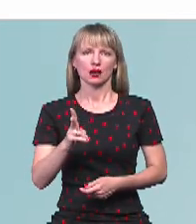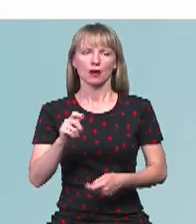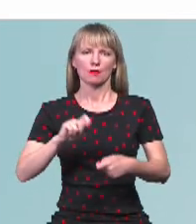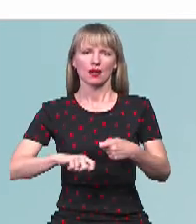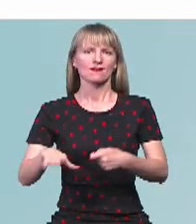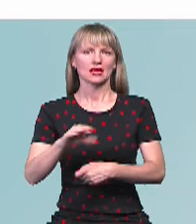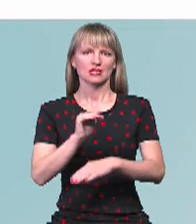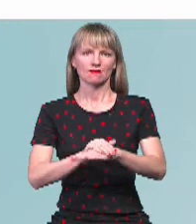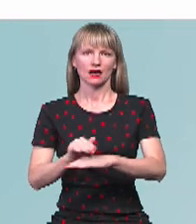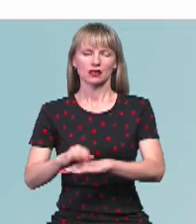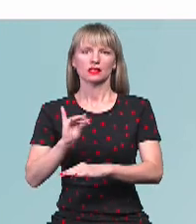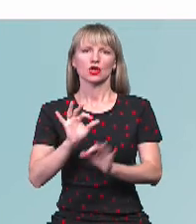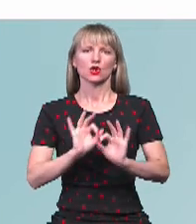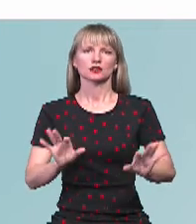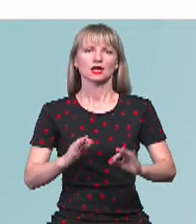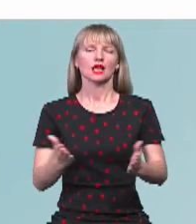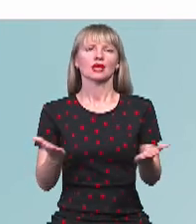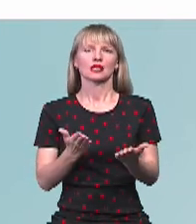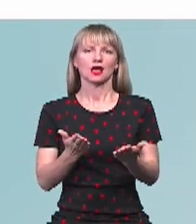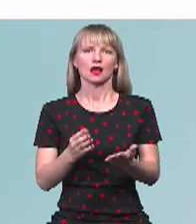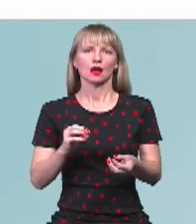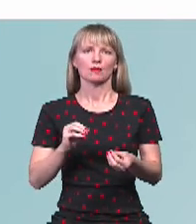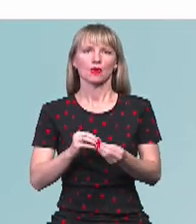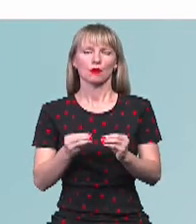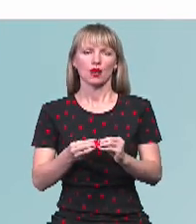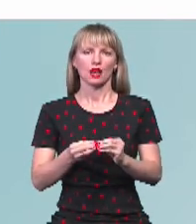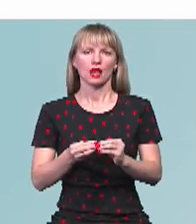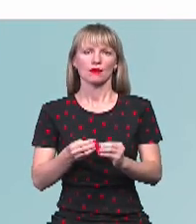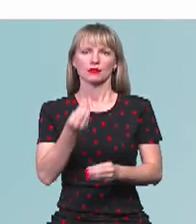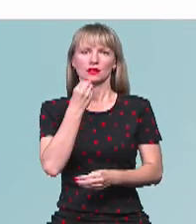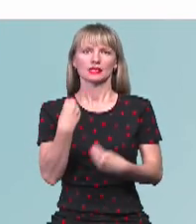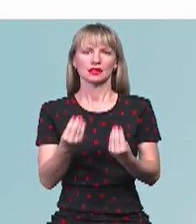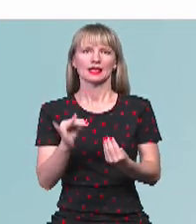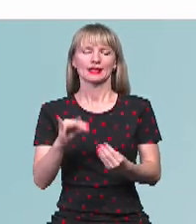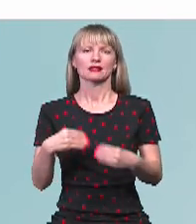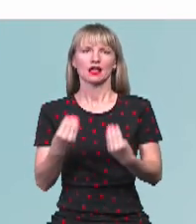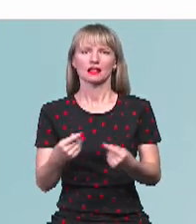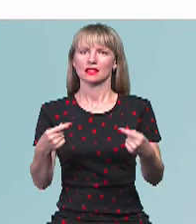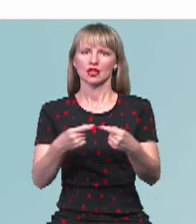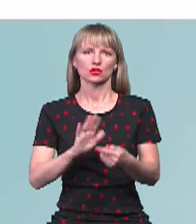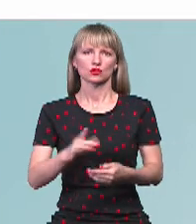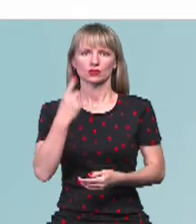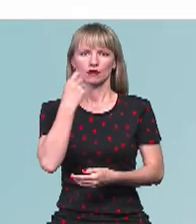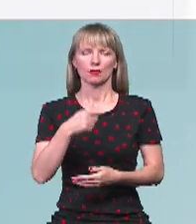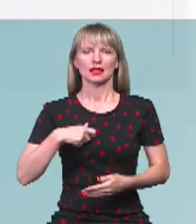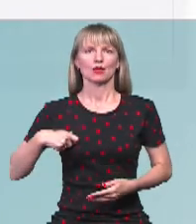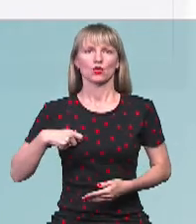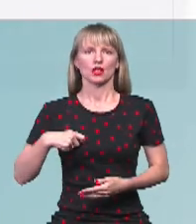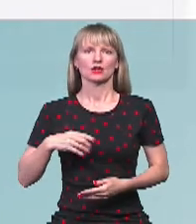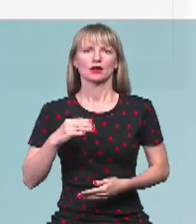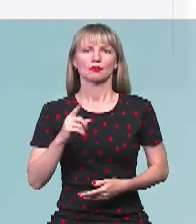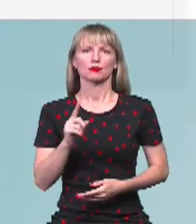озвучених фактів і роз'яснення як проблем з харчуванням дітей, так і надання недостовірної інформації депутатам. А